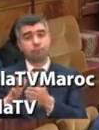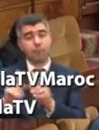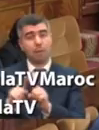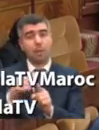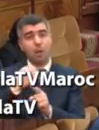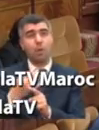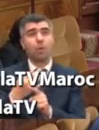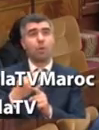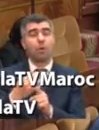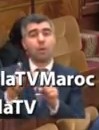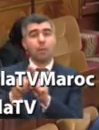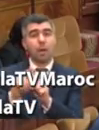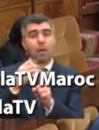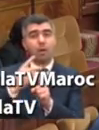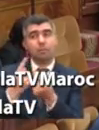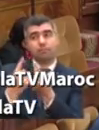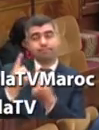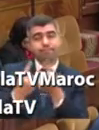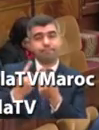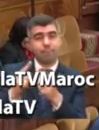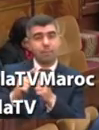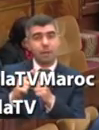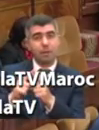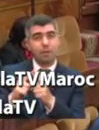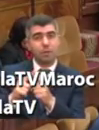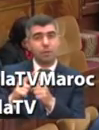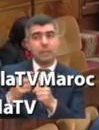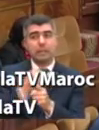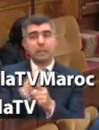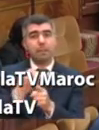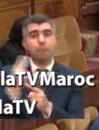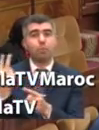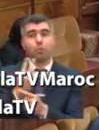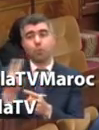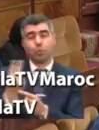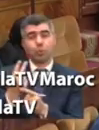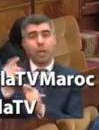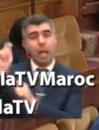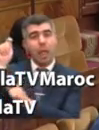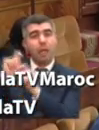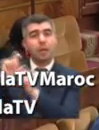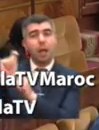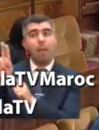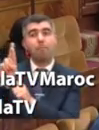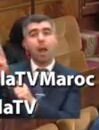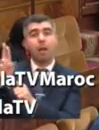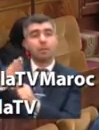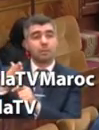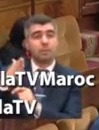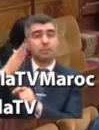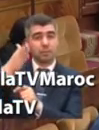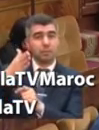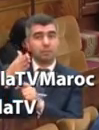لولا المبادره الملكيه اللي جاب مستشفيين عسكريين في ايميل شيل وفي